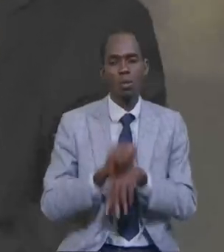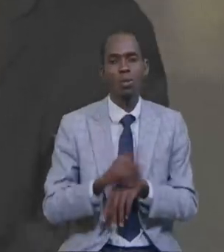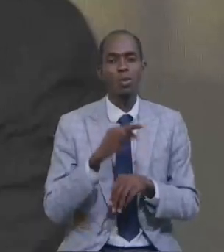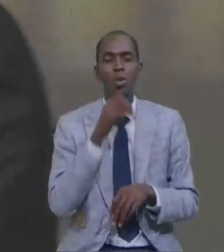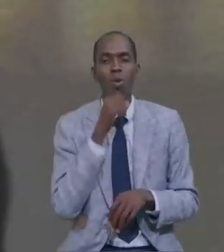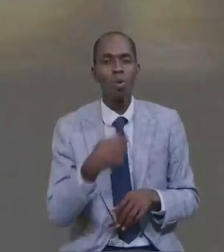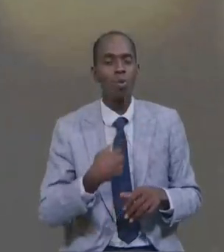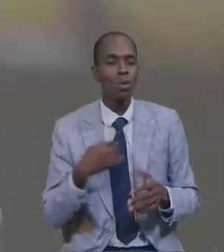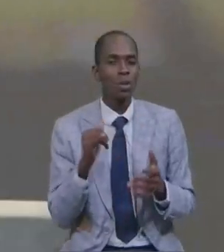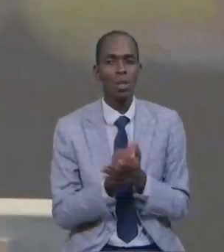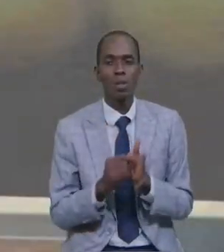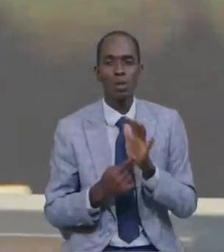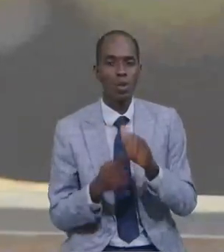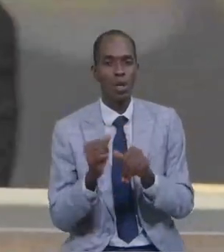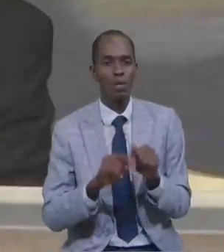qui va partout